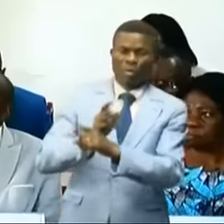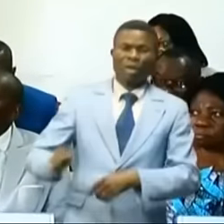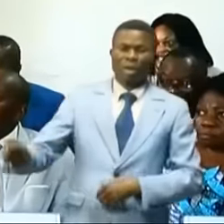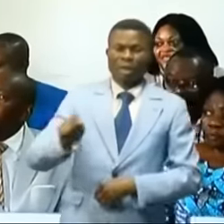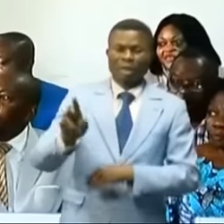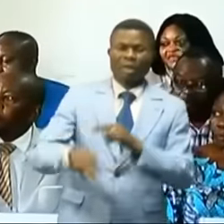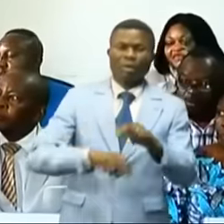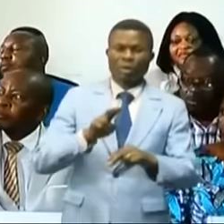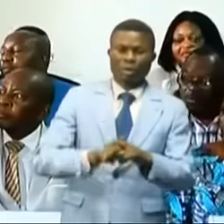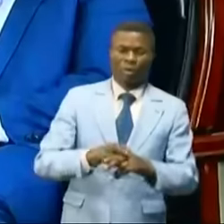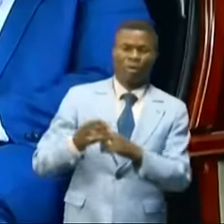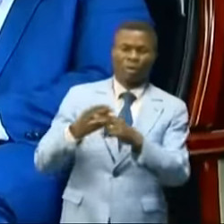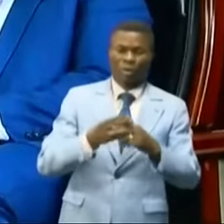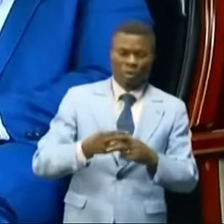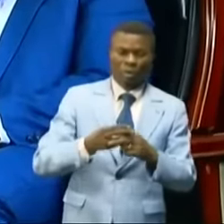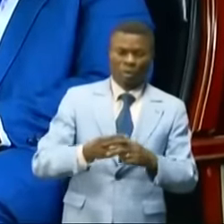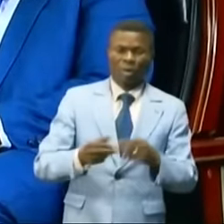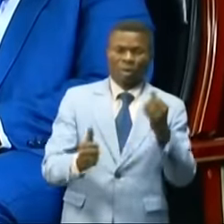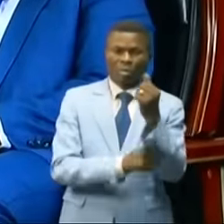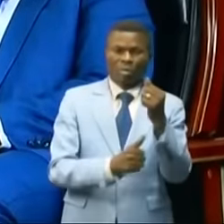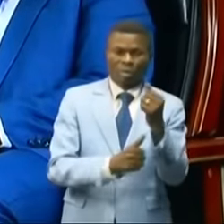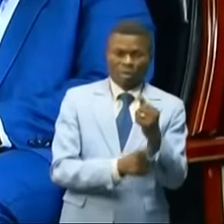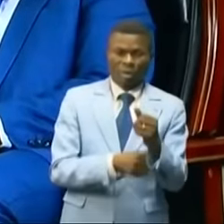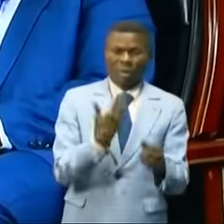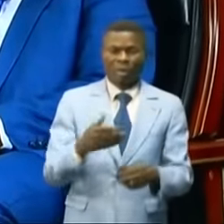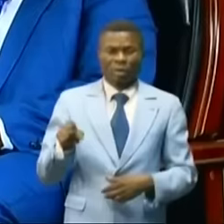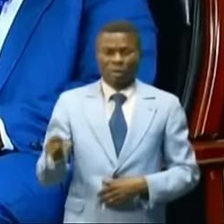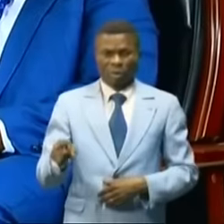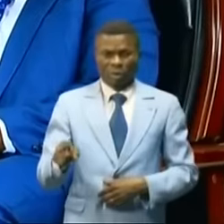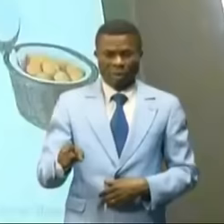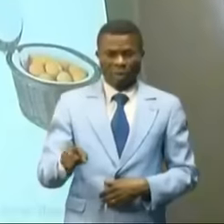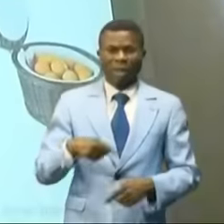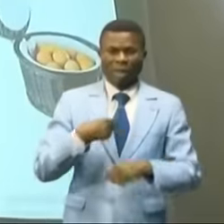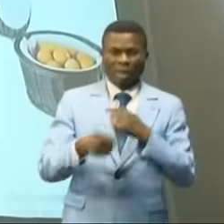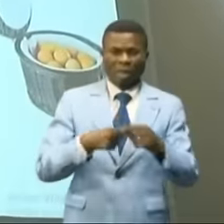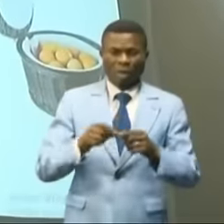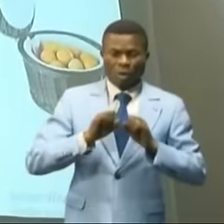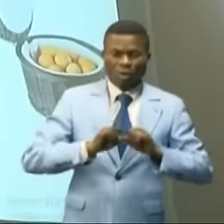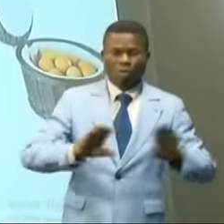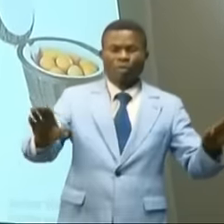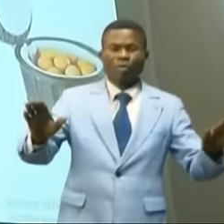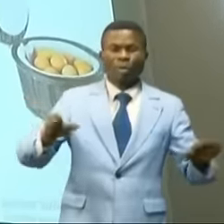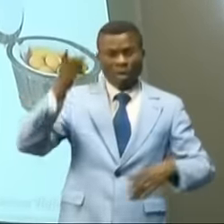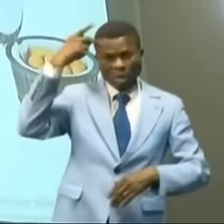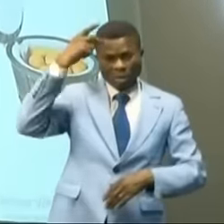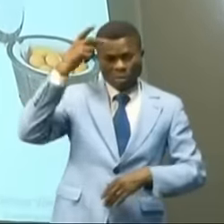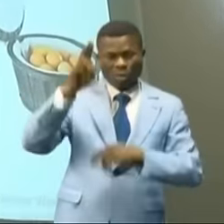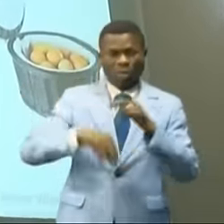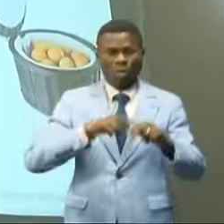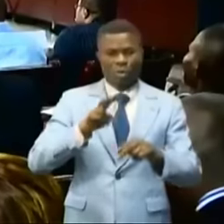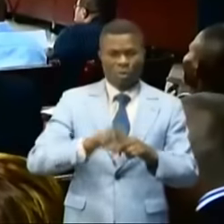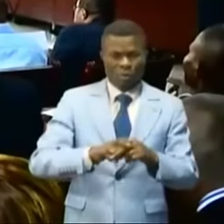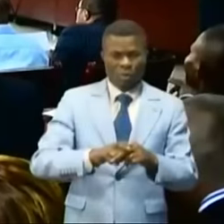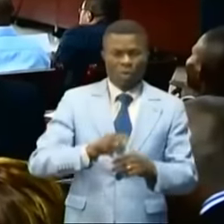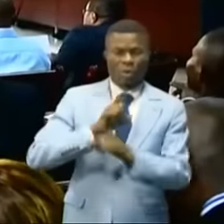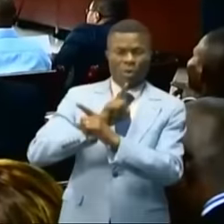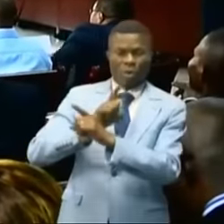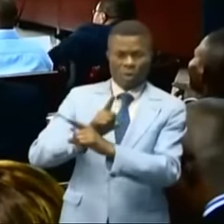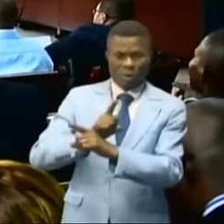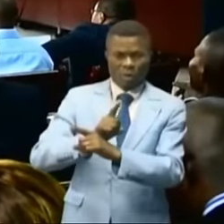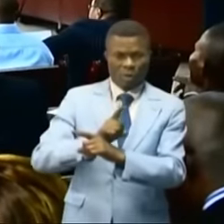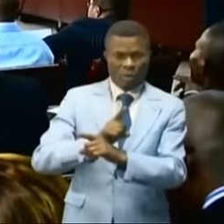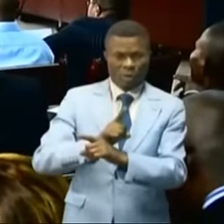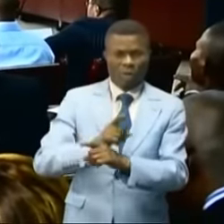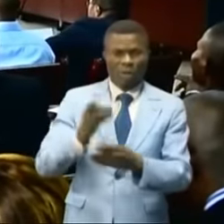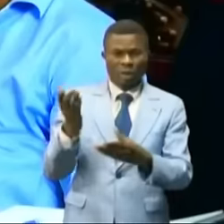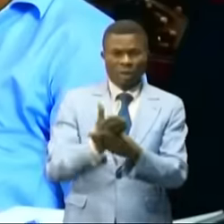national et la sécurisation des personnes et leurs biens, a lancé ses plans de vulgarisation de la politique nationale de préservation et